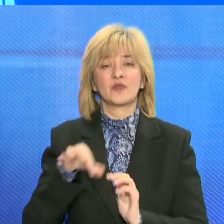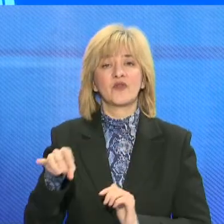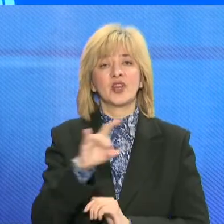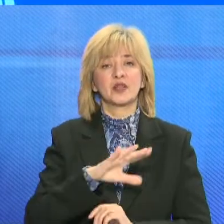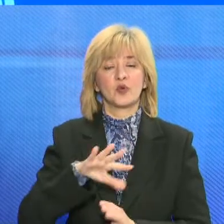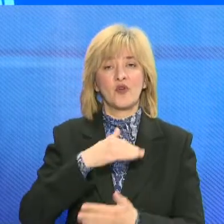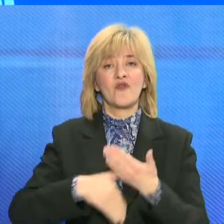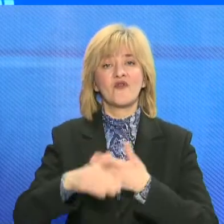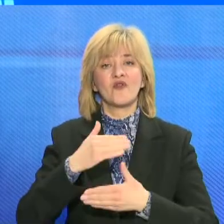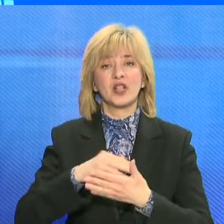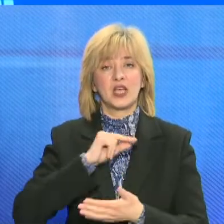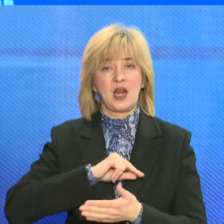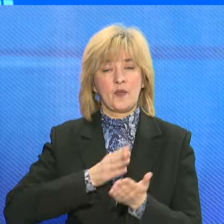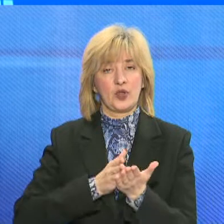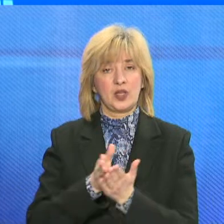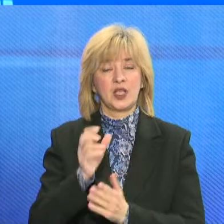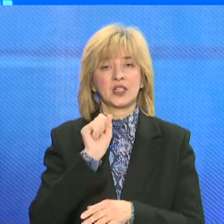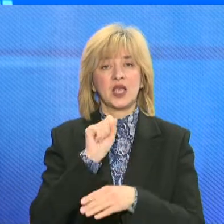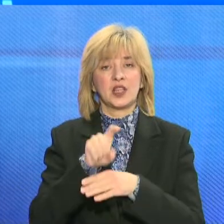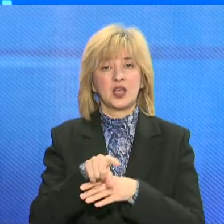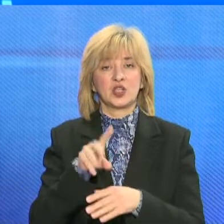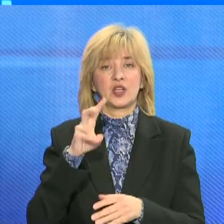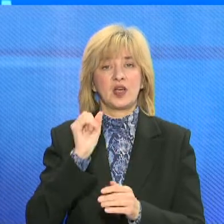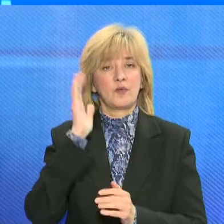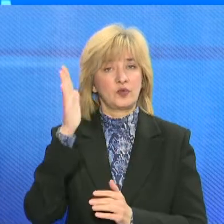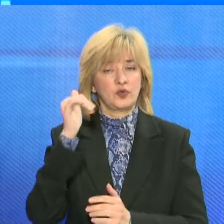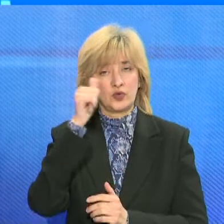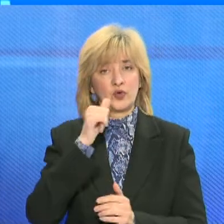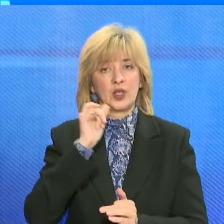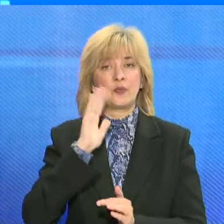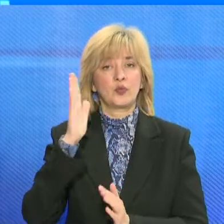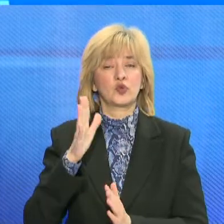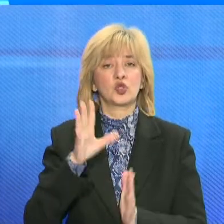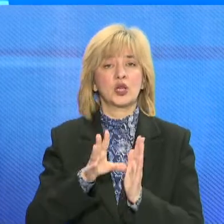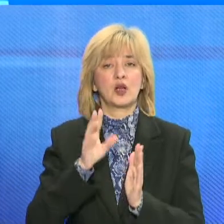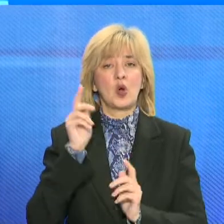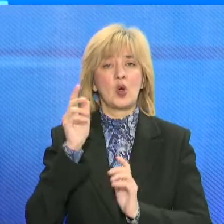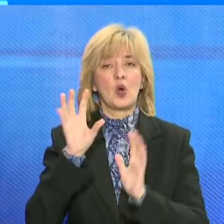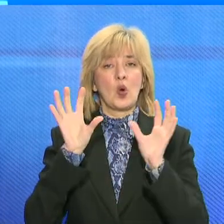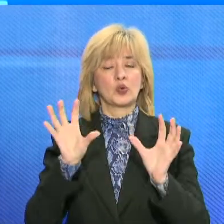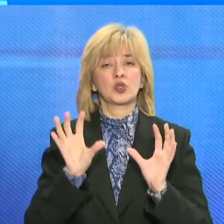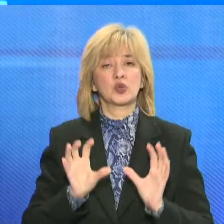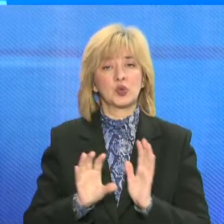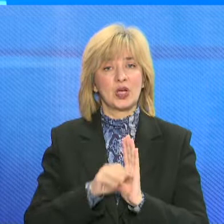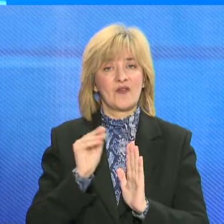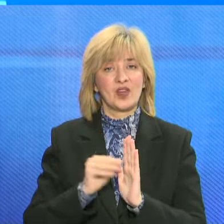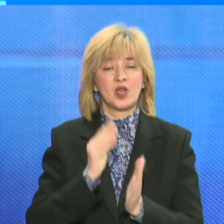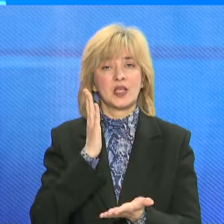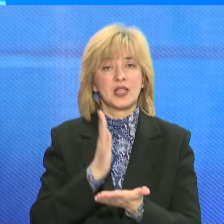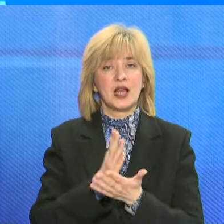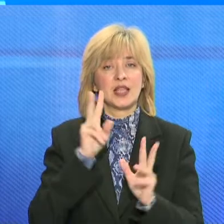работы Галины, задачи на год бягучие, а так само будущий конституционный референдум стали темами диалоговой пляцовки у